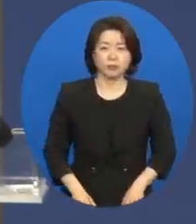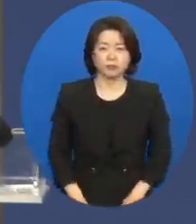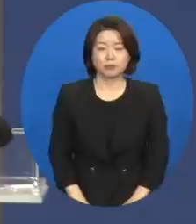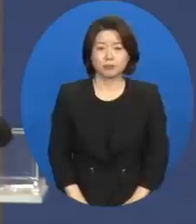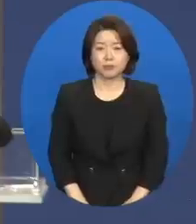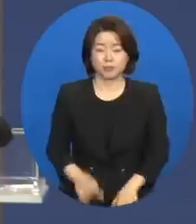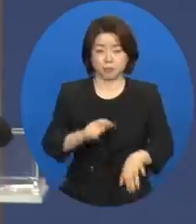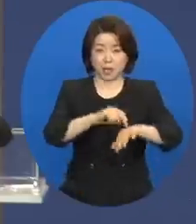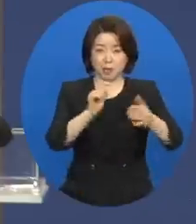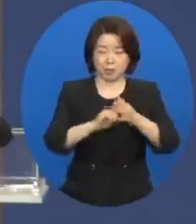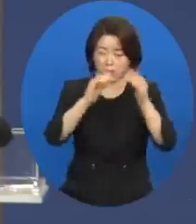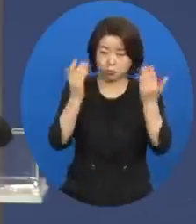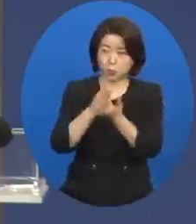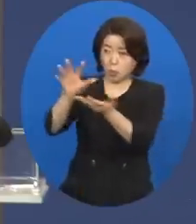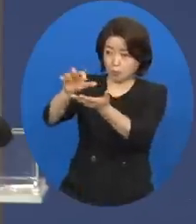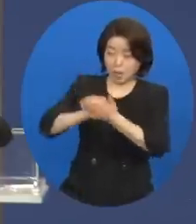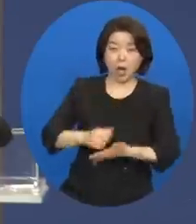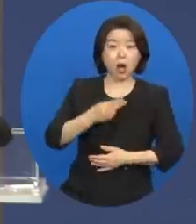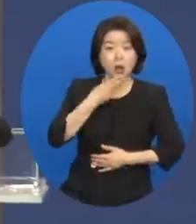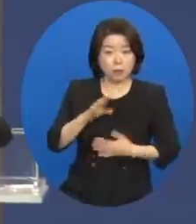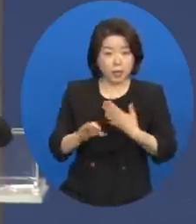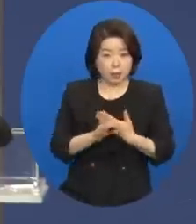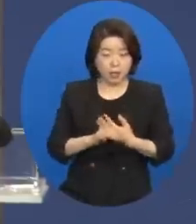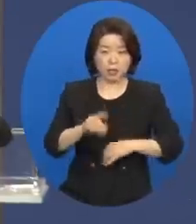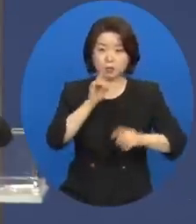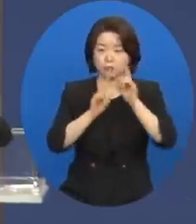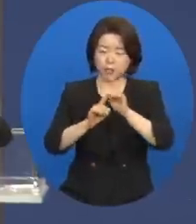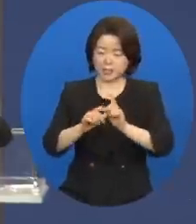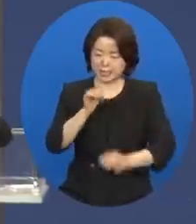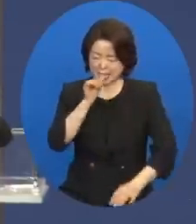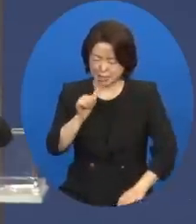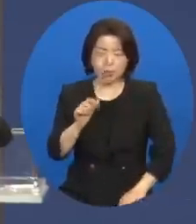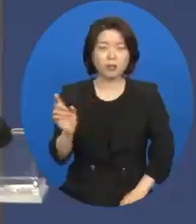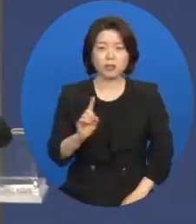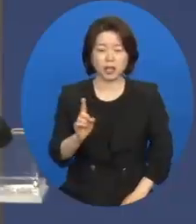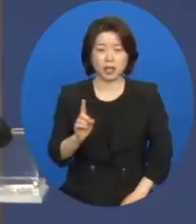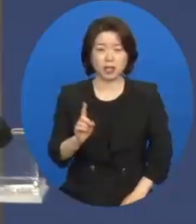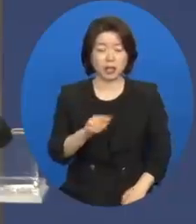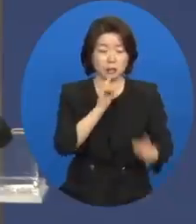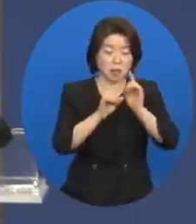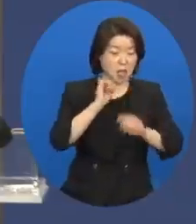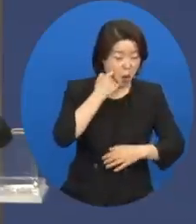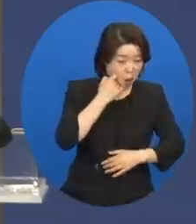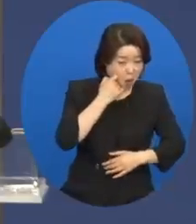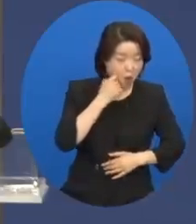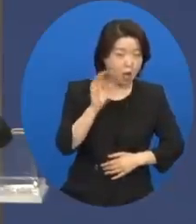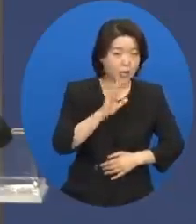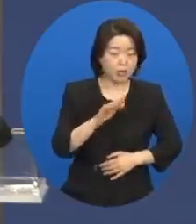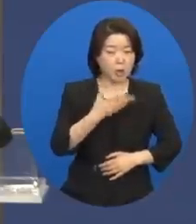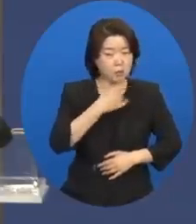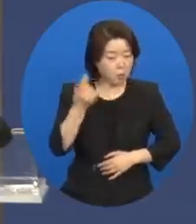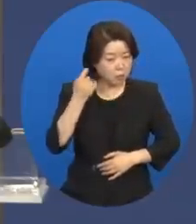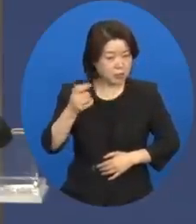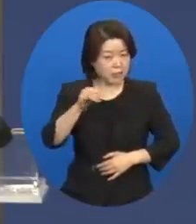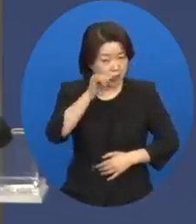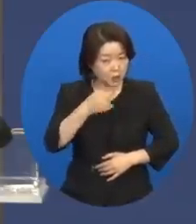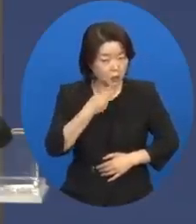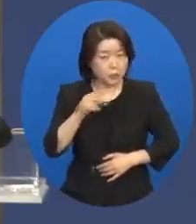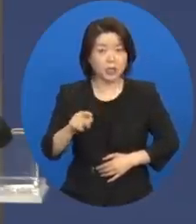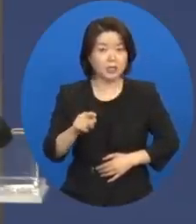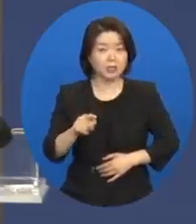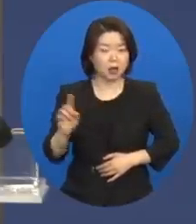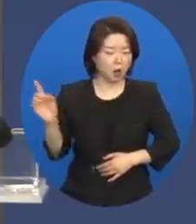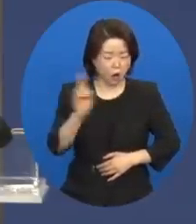마음 전부로 받지 않는 한 말씀은 절대, 그러니까 말씀이 어렵냐 안 어렵냐, 복음을 들었냐 못 들었냐, 그